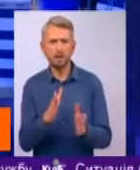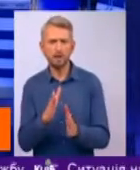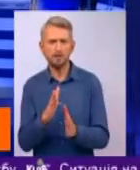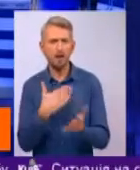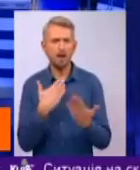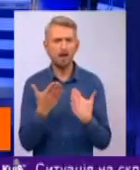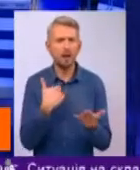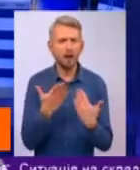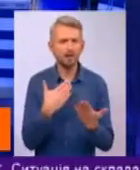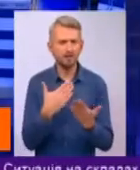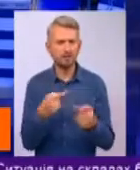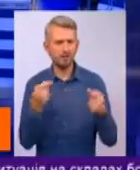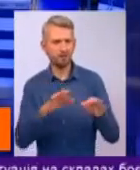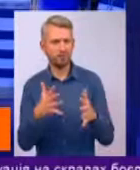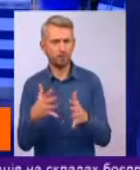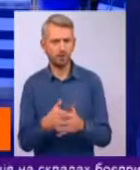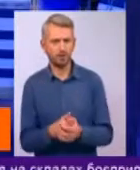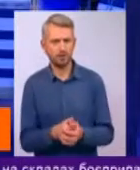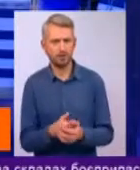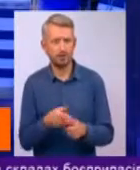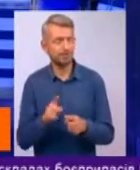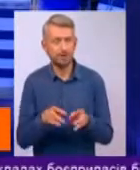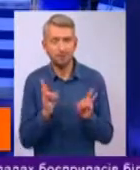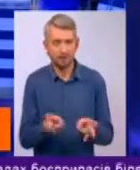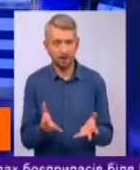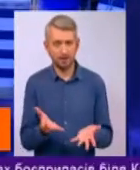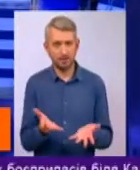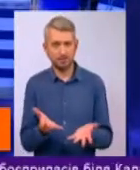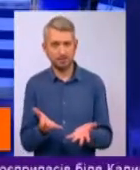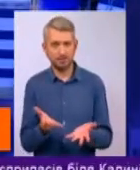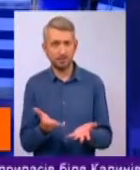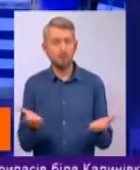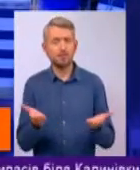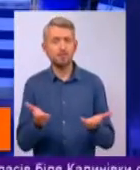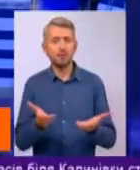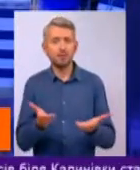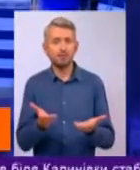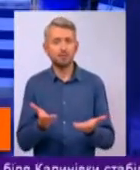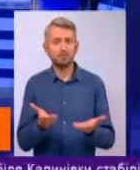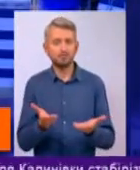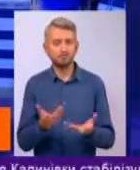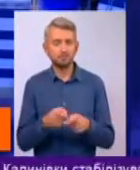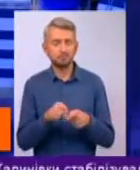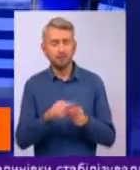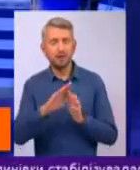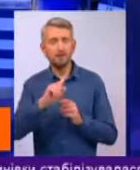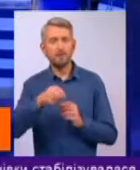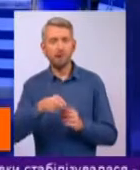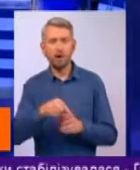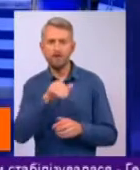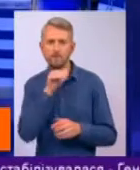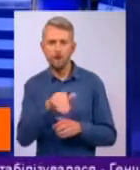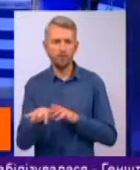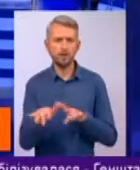на певні події. Ну, це біда, яка, по-перше, вимагає фахових дій